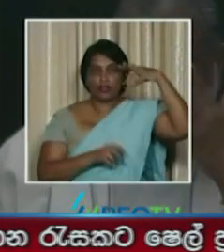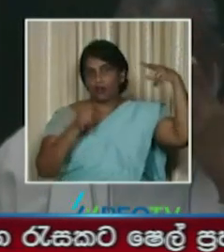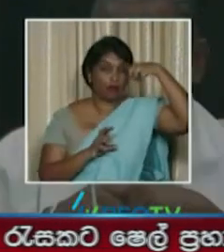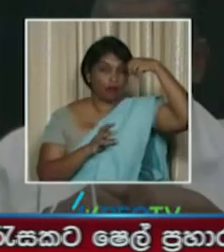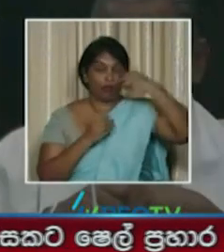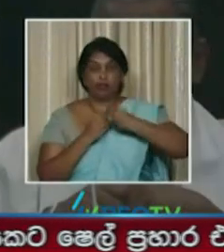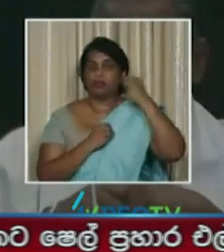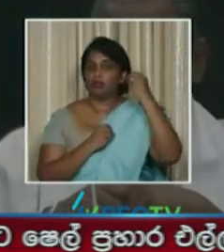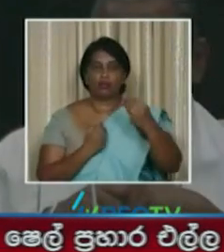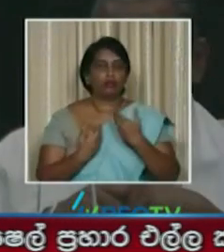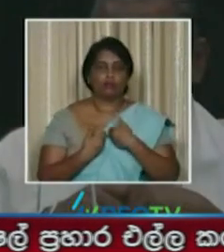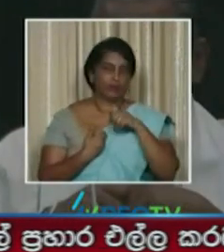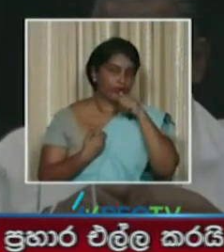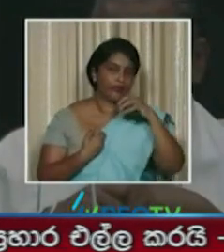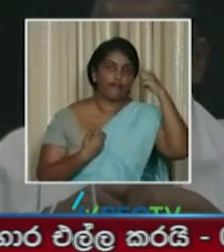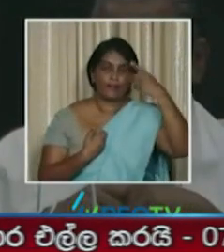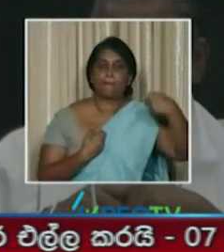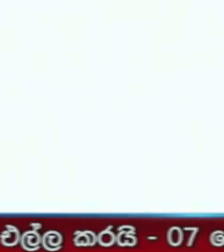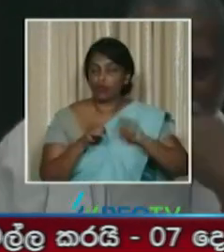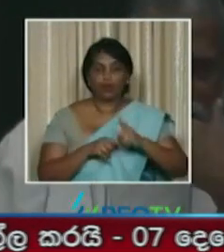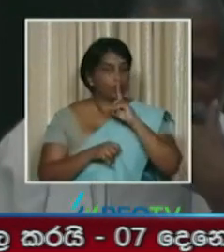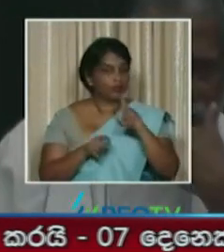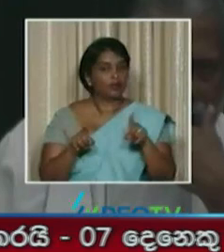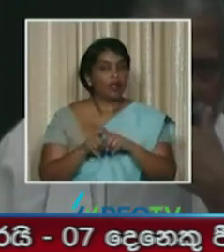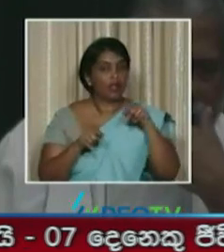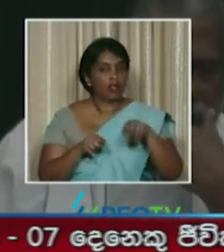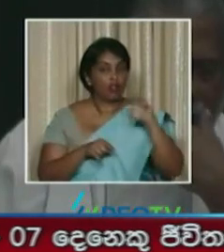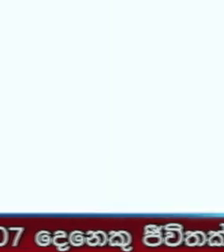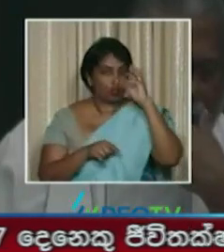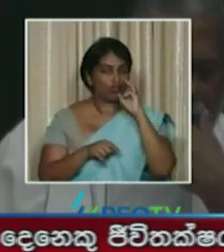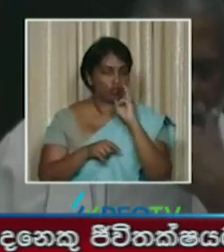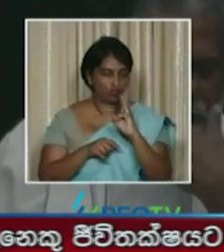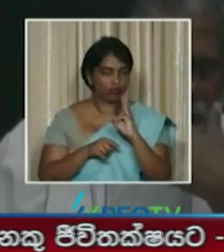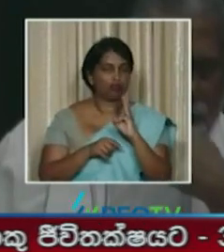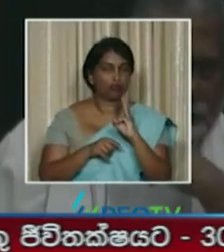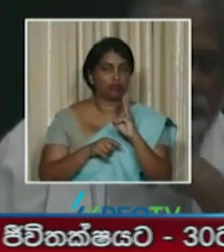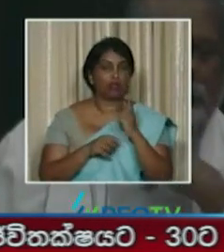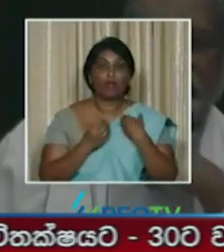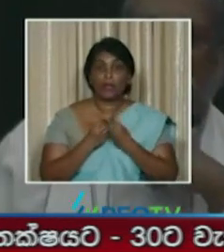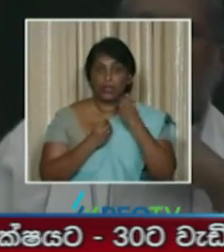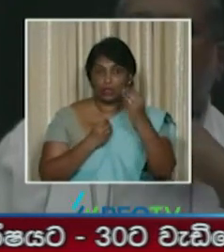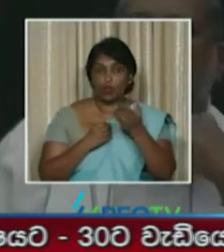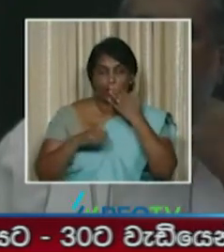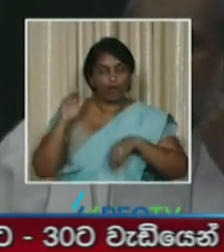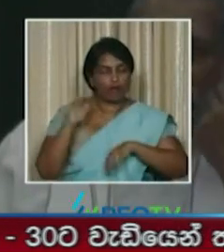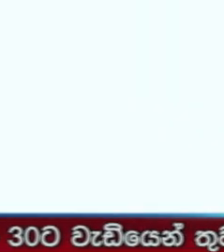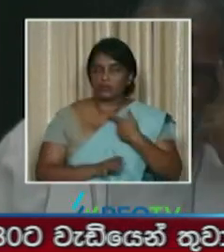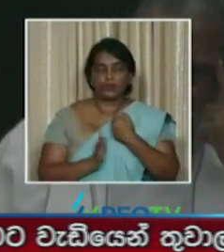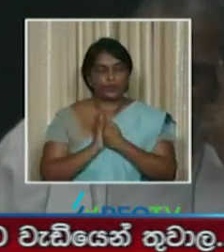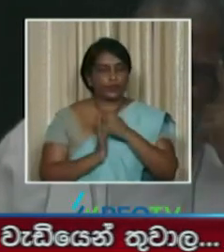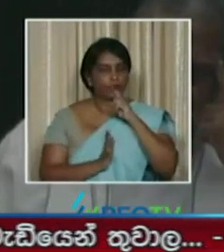කරන්න බෑ. අපිට අනිවාර්යයෙන්ම විදුලිය මිලදී ගැනීමක් කරන්න සිදුනෝ අද උදෑසන 3 ඉඳලා අපිට දෙන්න පුළුවන් උපරිම ජල ධාරිතාව නිකුත්